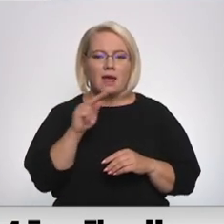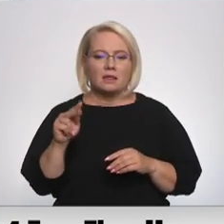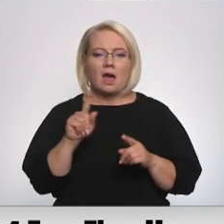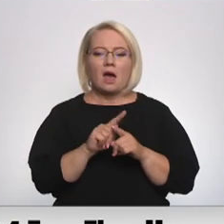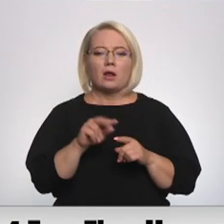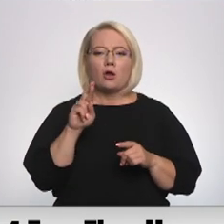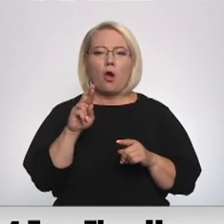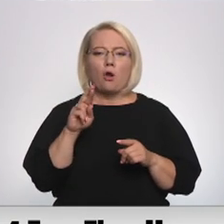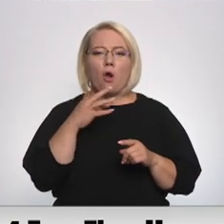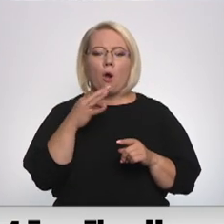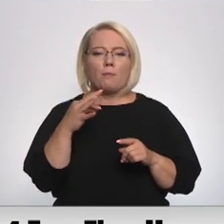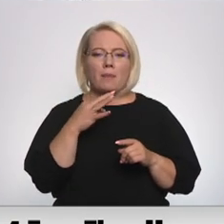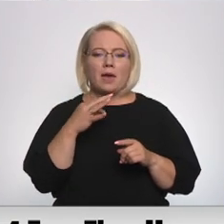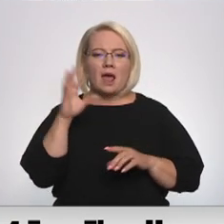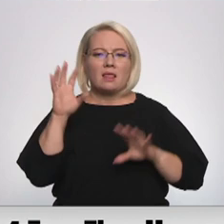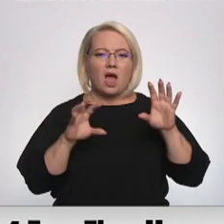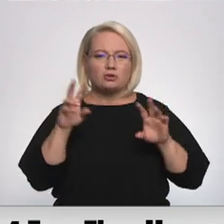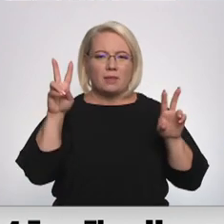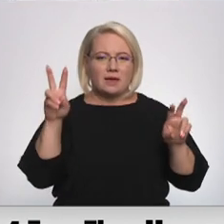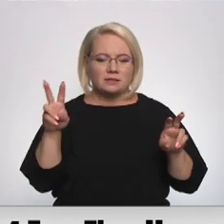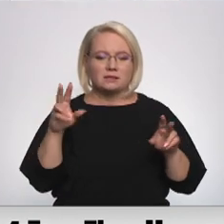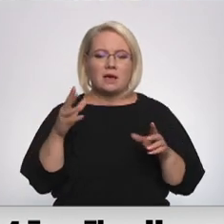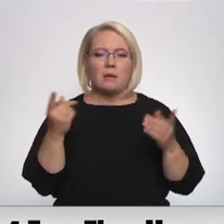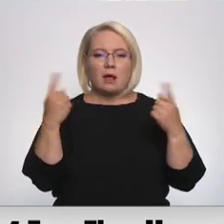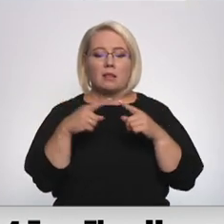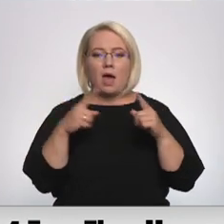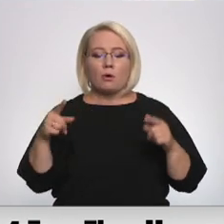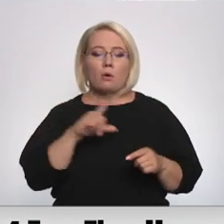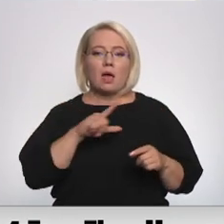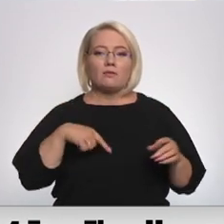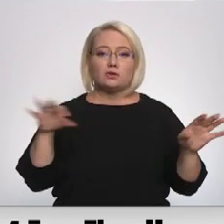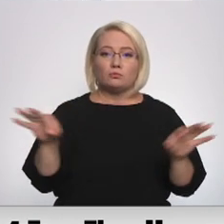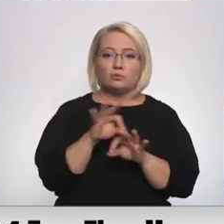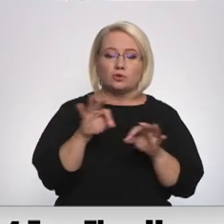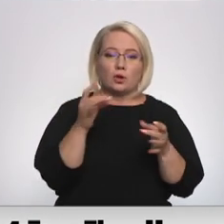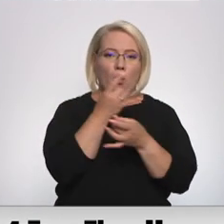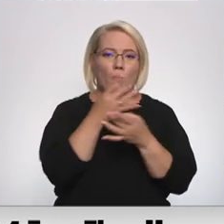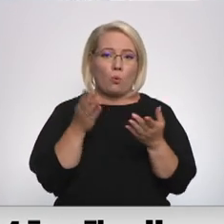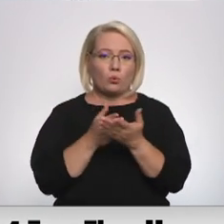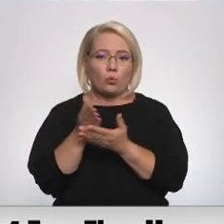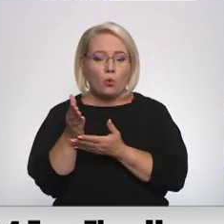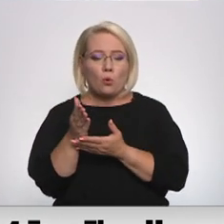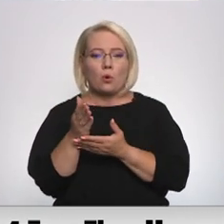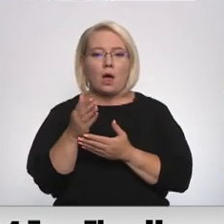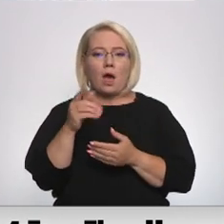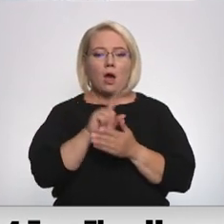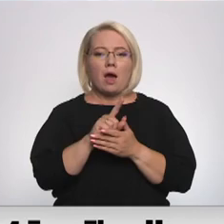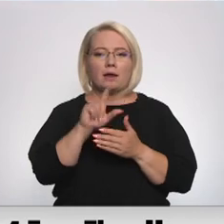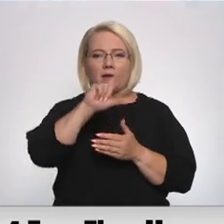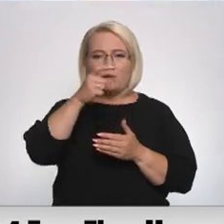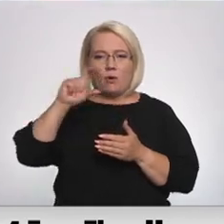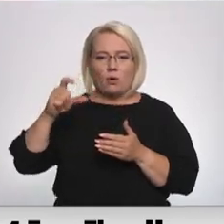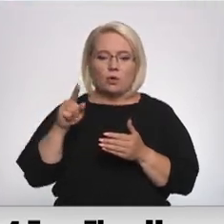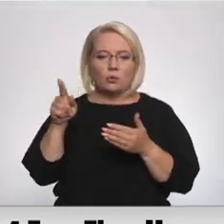atgūšanu un tai sekojošajiem notikumiem, laikmetu Latvijas mūzikā un kultūra telpā. Tekstu papildina daudzie kvadrāti kodēs,